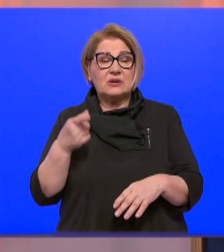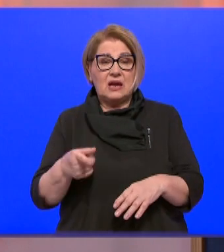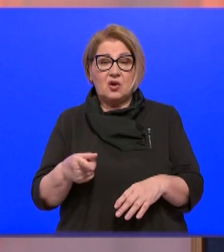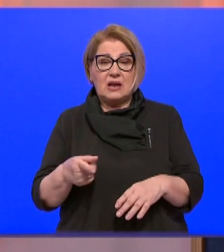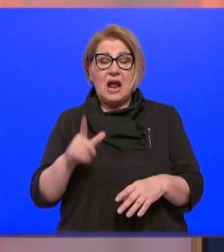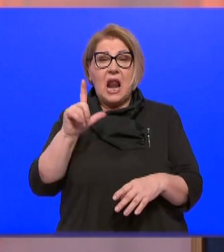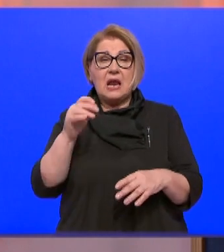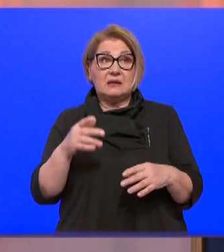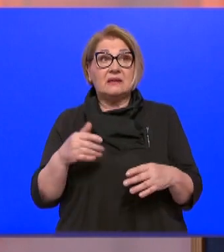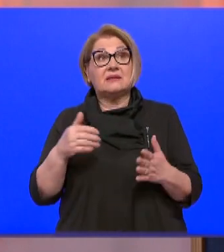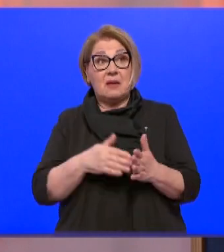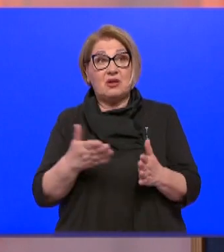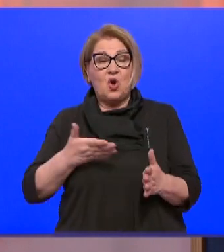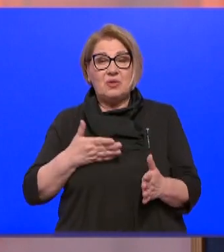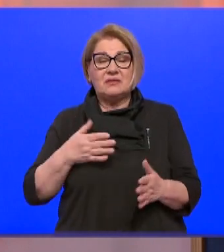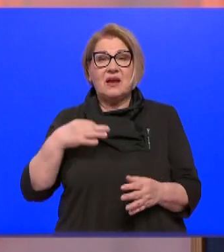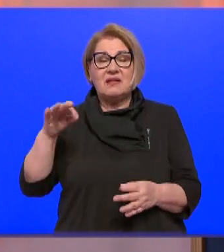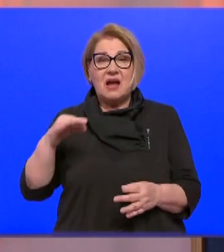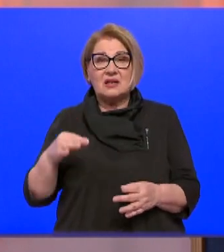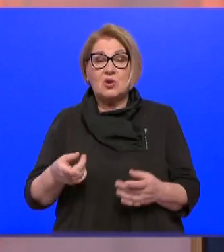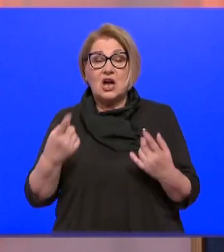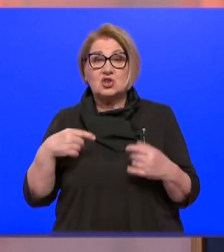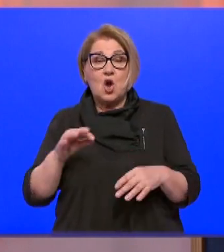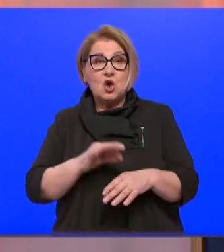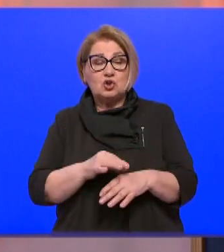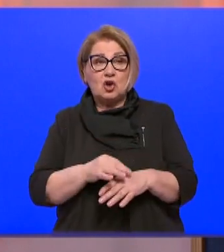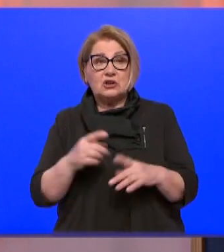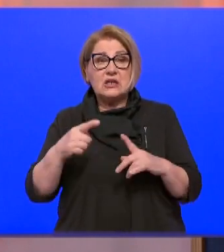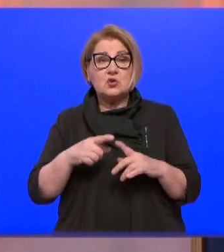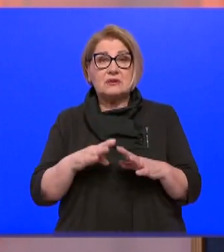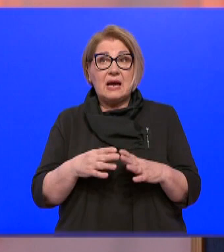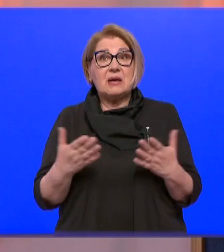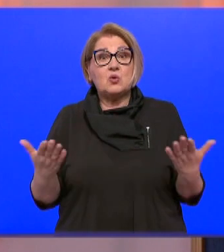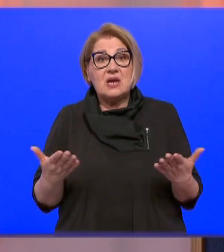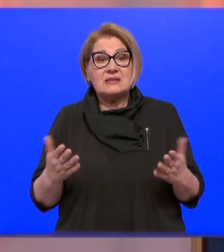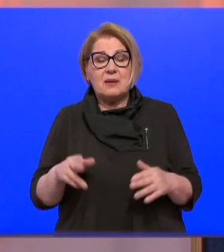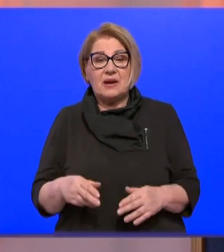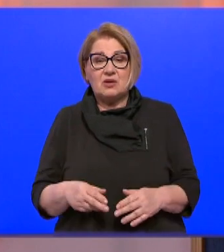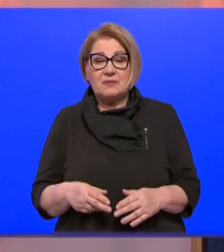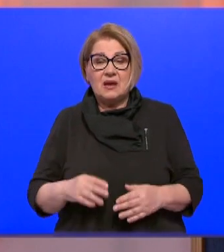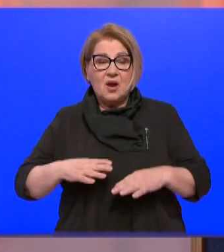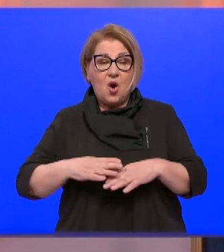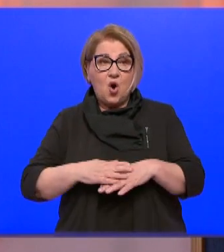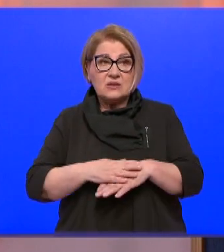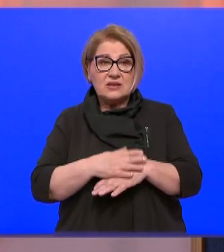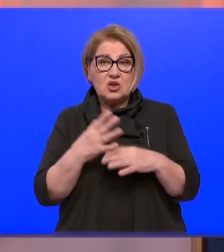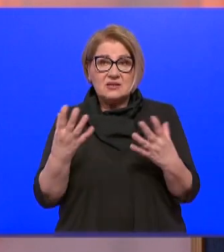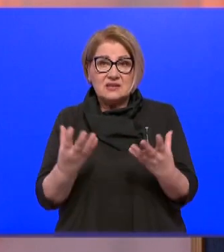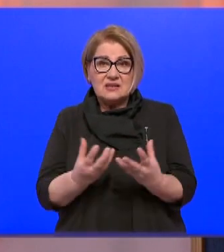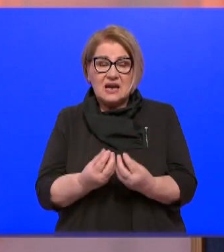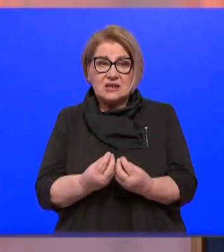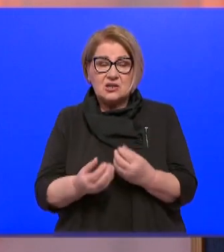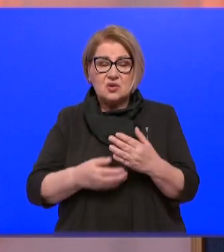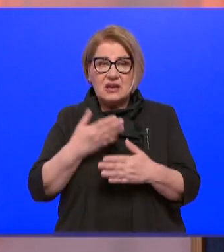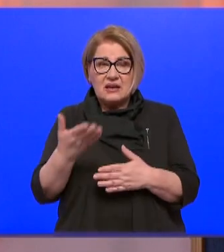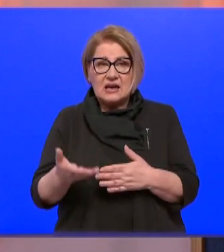ona laureatkinja. Ali ono što našu doktoricu Tamaru izdvaja jest osjećaj za zajednicu, da nakon